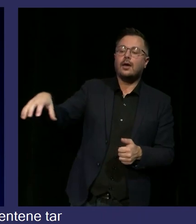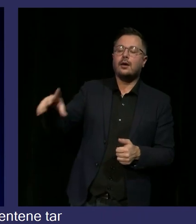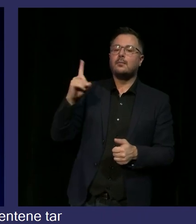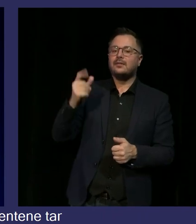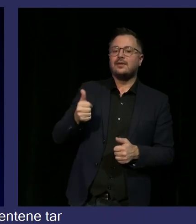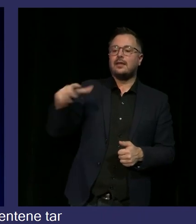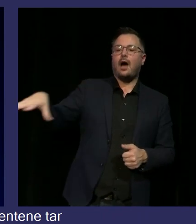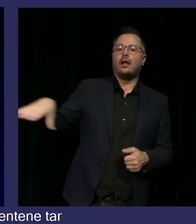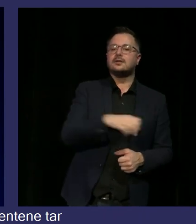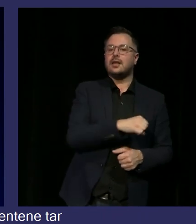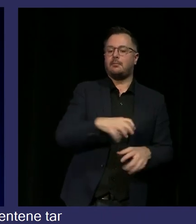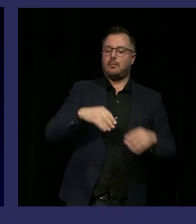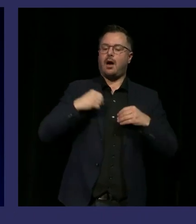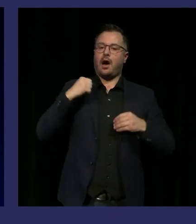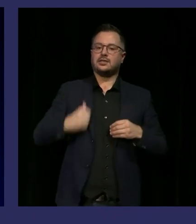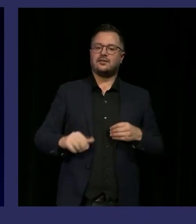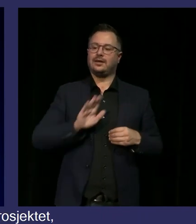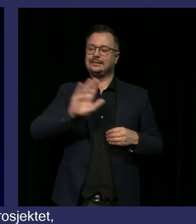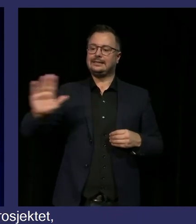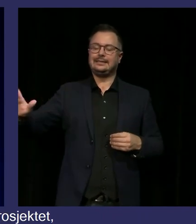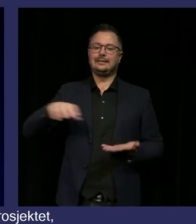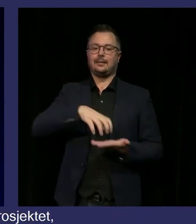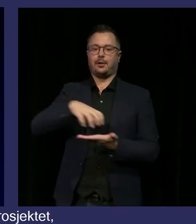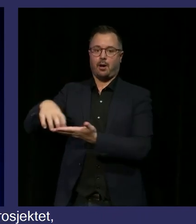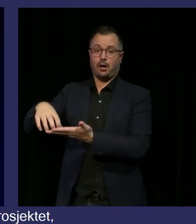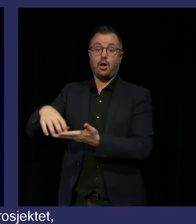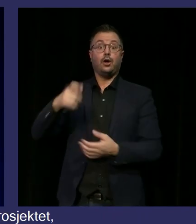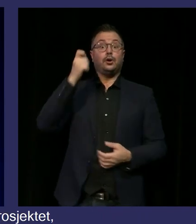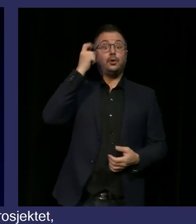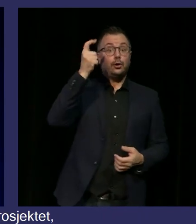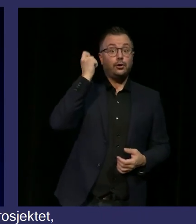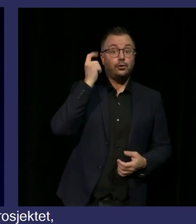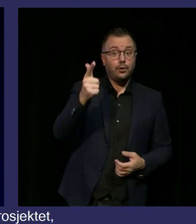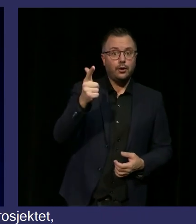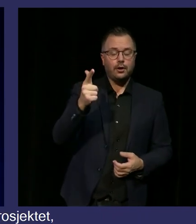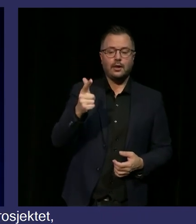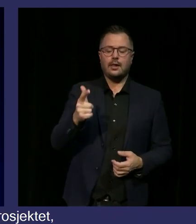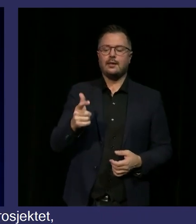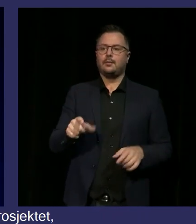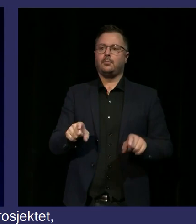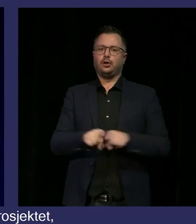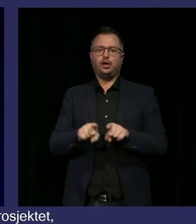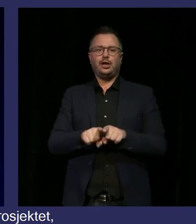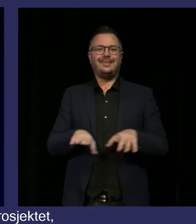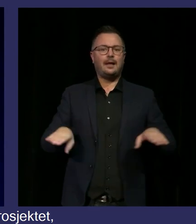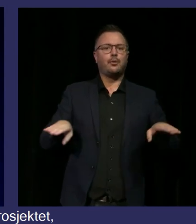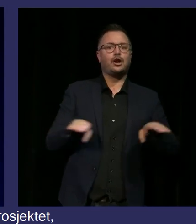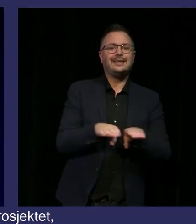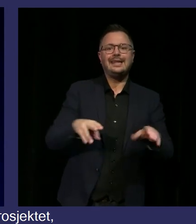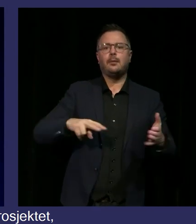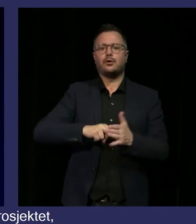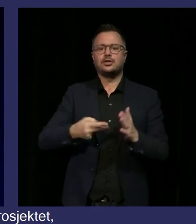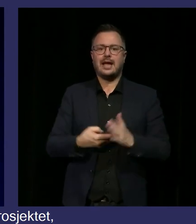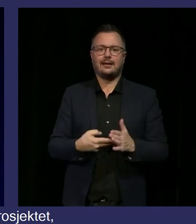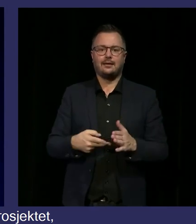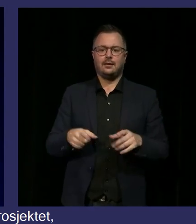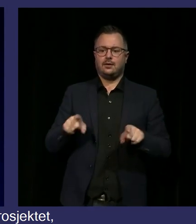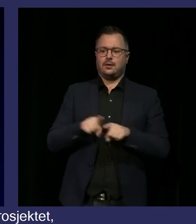departementene tar ansvar for sitt eget departement. Og kultur, det jo selve demokratiprosjektet, det det som på en måte